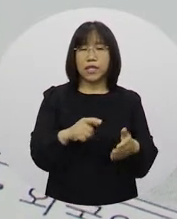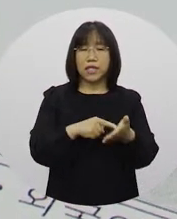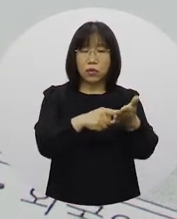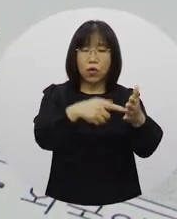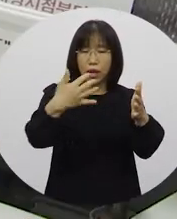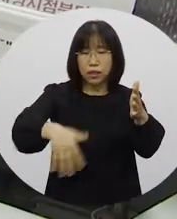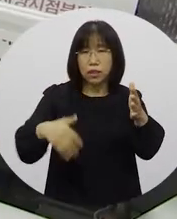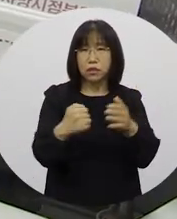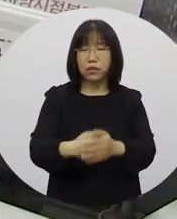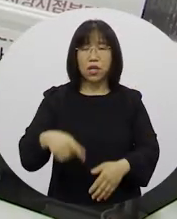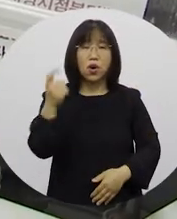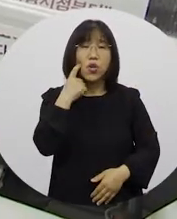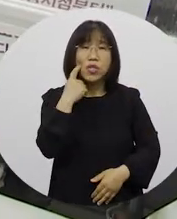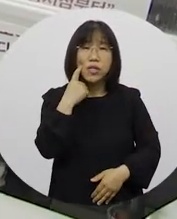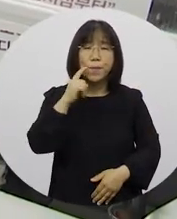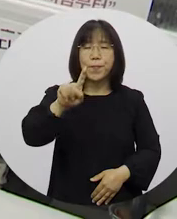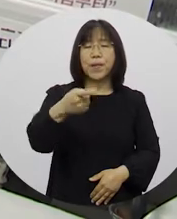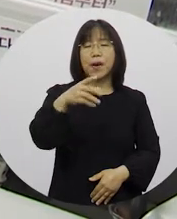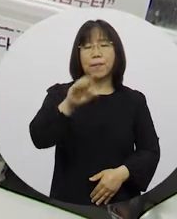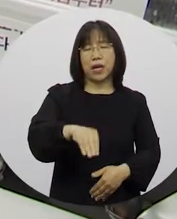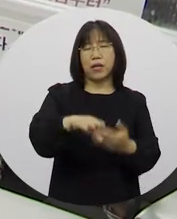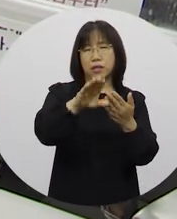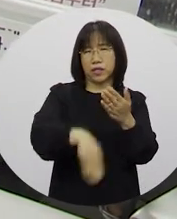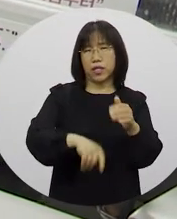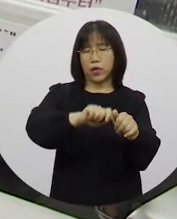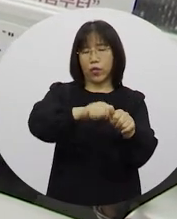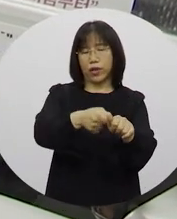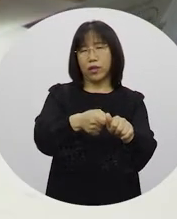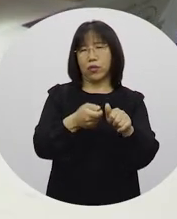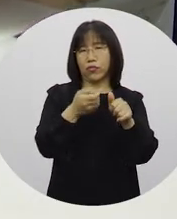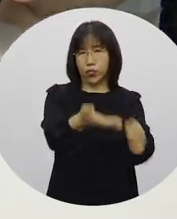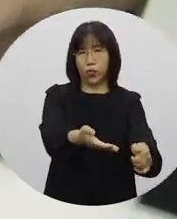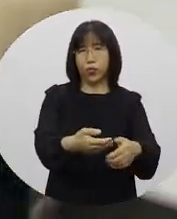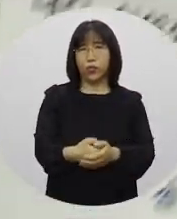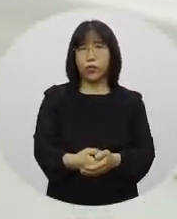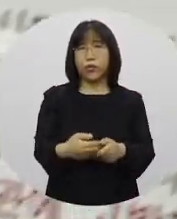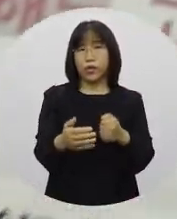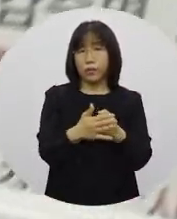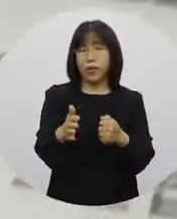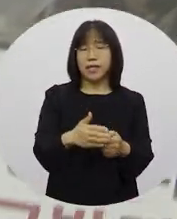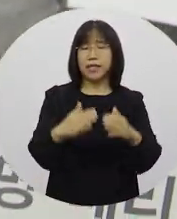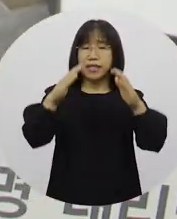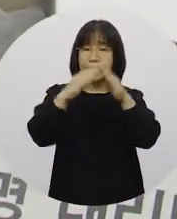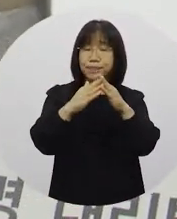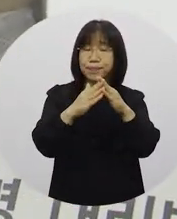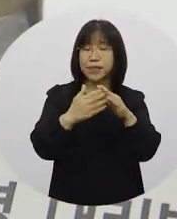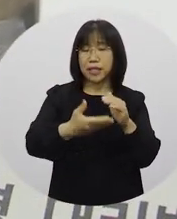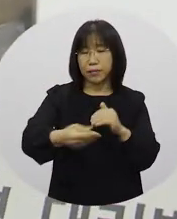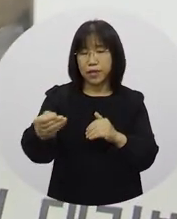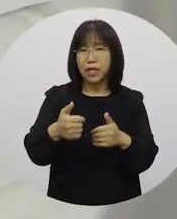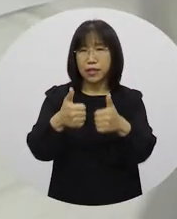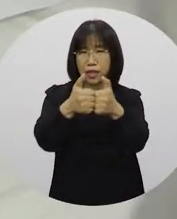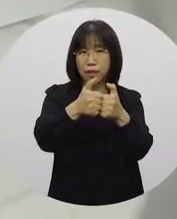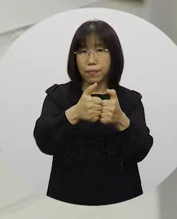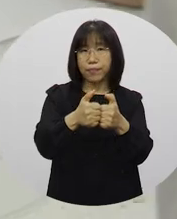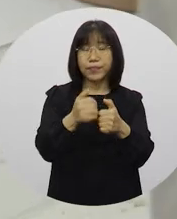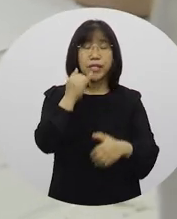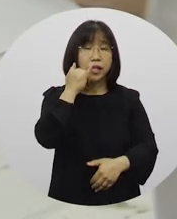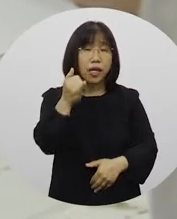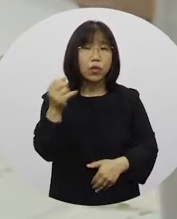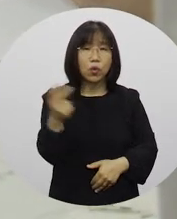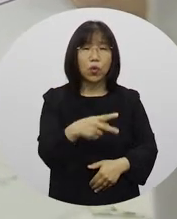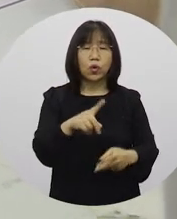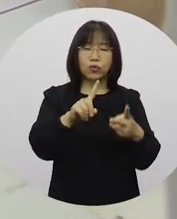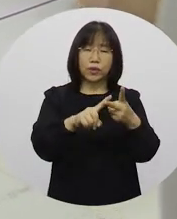적용되며 미신고 또는 거짓 신고 시 100만 원 이하의 과태료가 부과됩니다. 보다 자세한 사항은